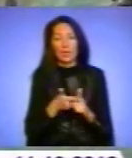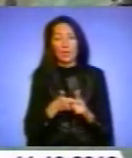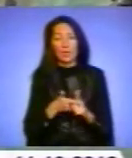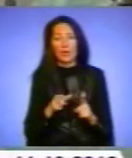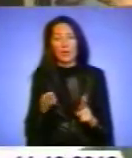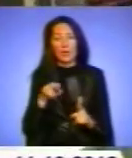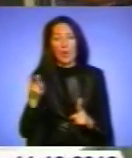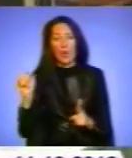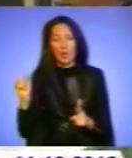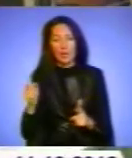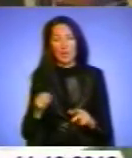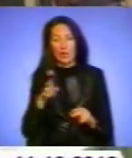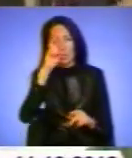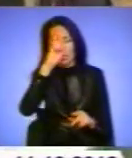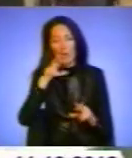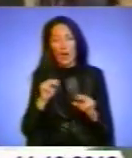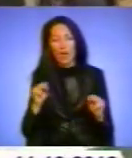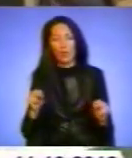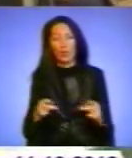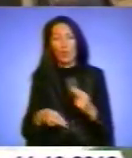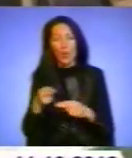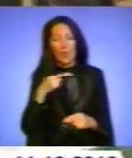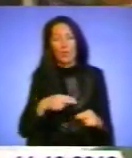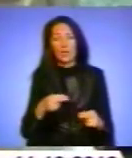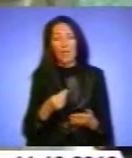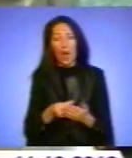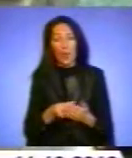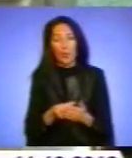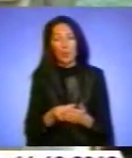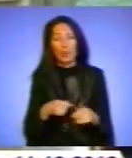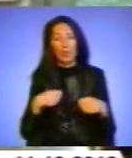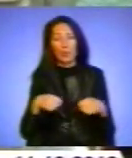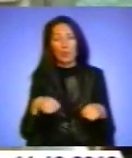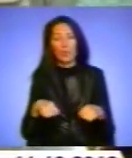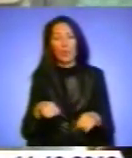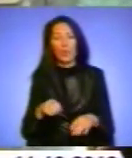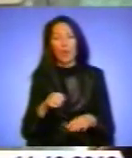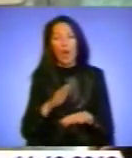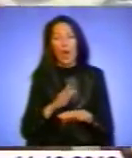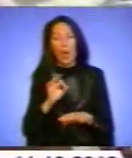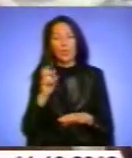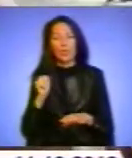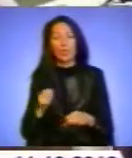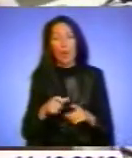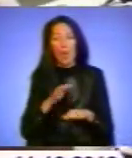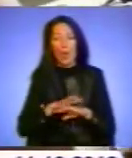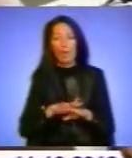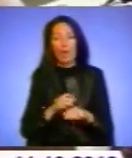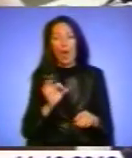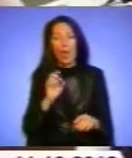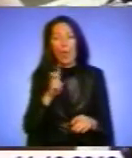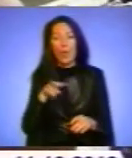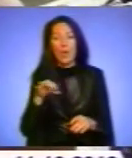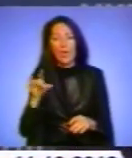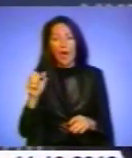та повернення всіх коштів. Продаватимуть казначейські зобов'язання 500 установ Ощадбанку по всій Україні. Облігації зможе купити будь-який громадянин